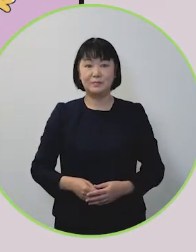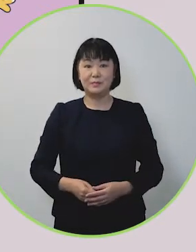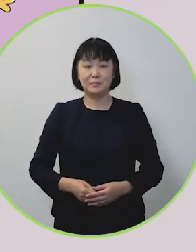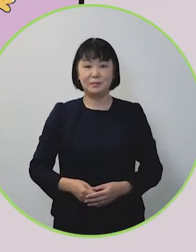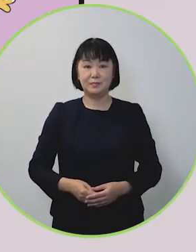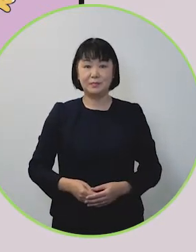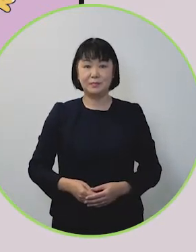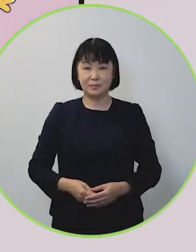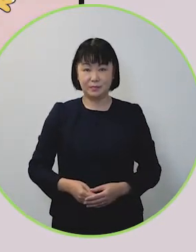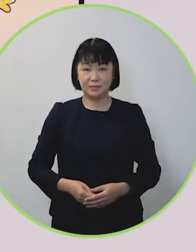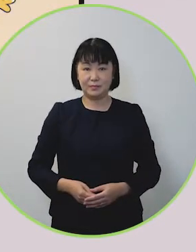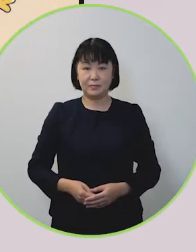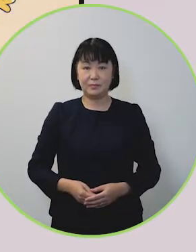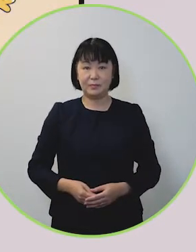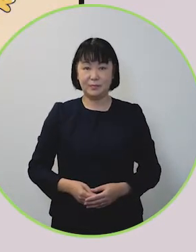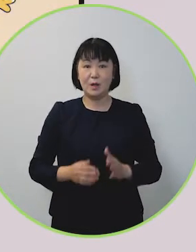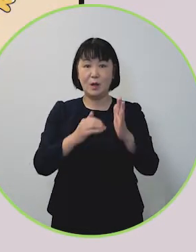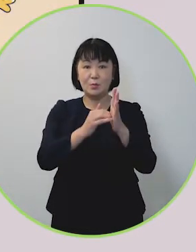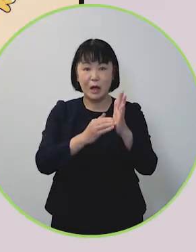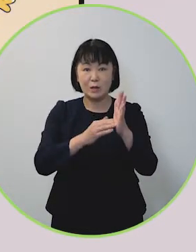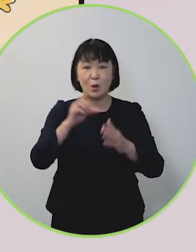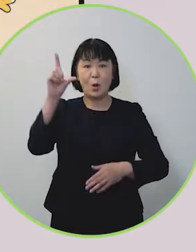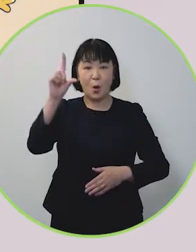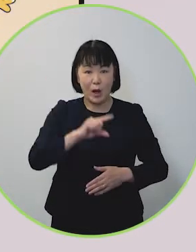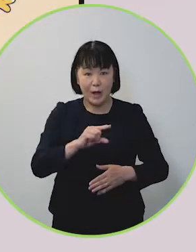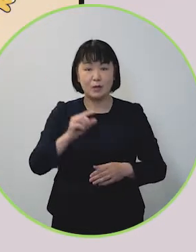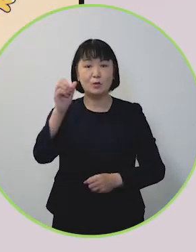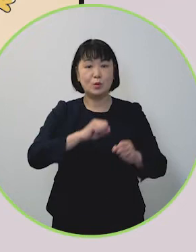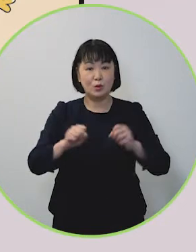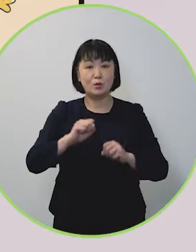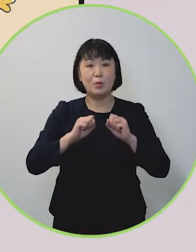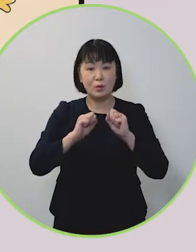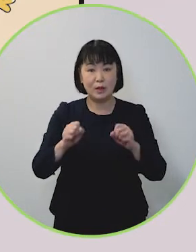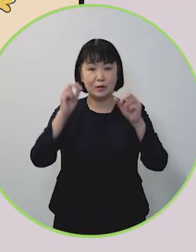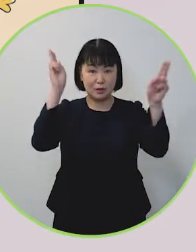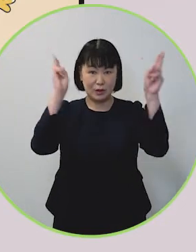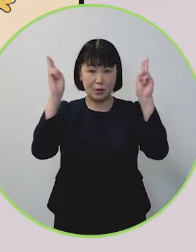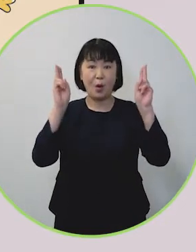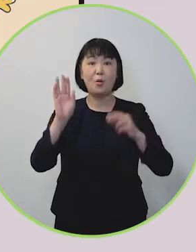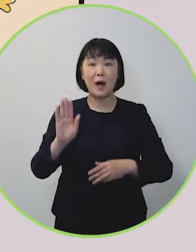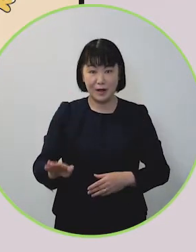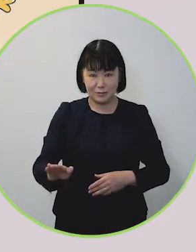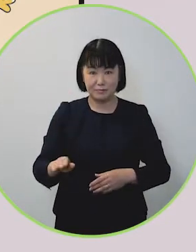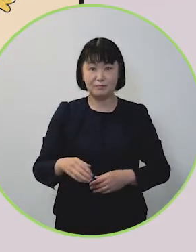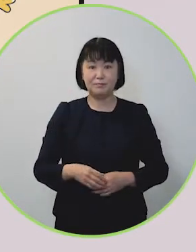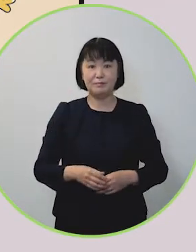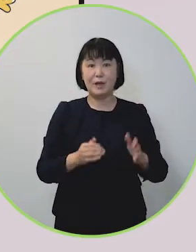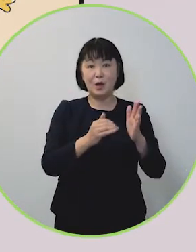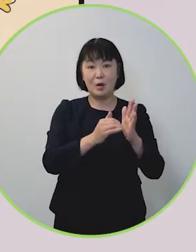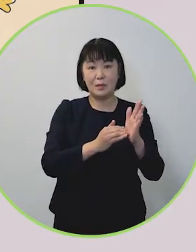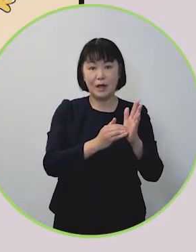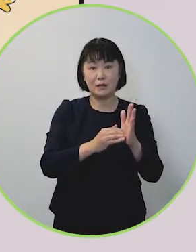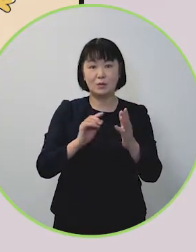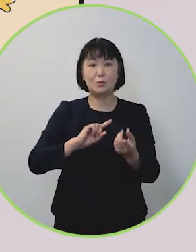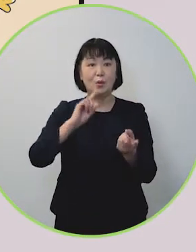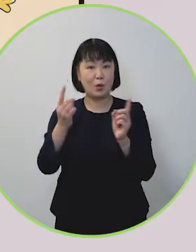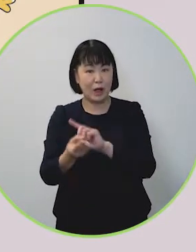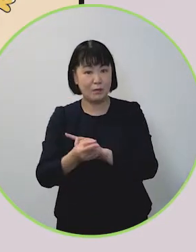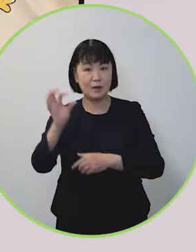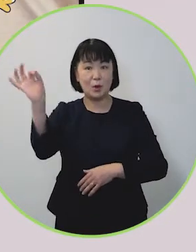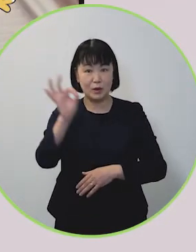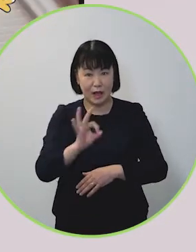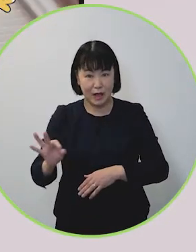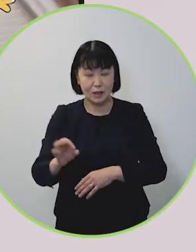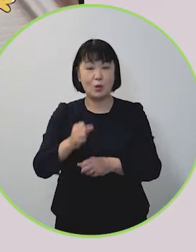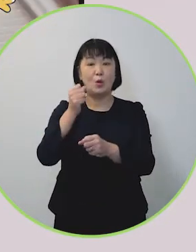ねー2だ作らに取り組んでいる企業もあるのプラスチックに変わる製品を製造し